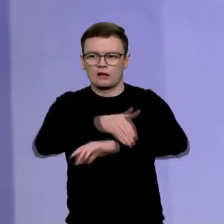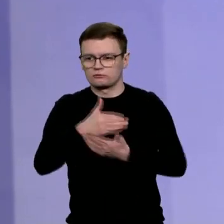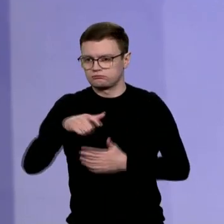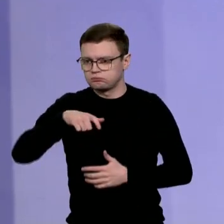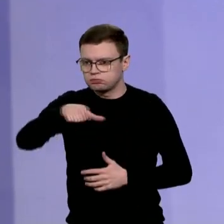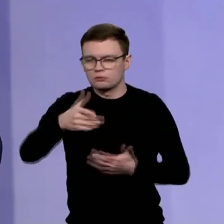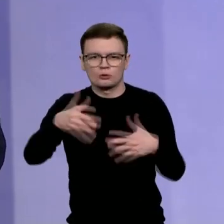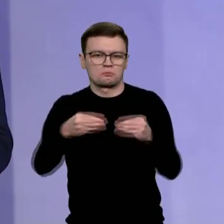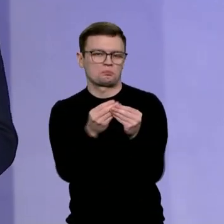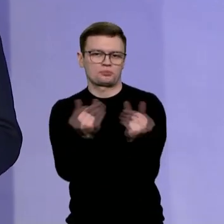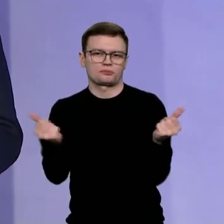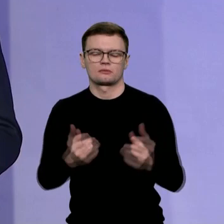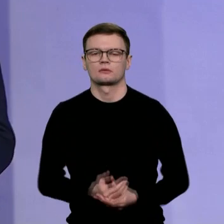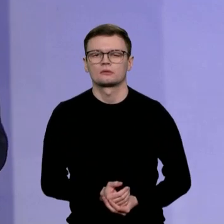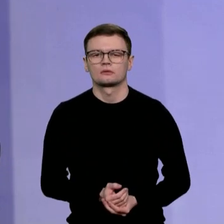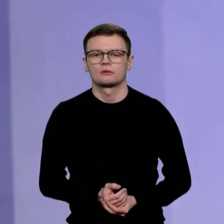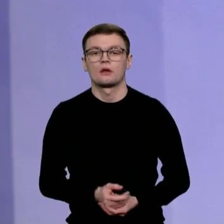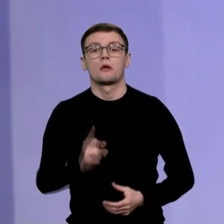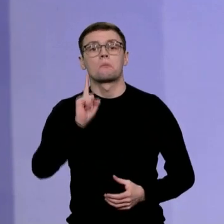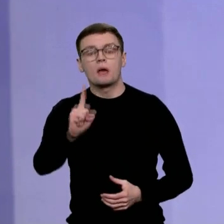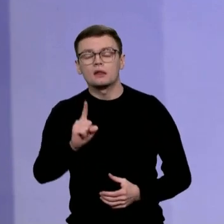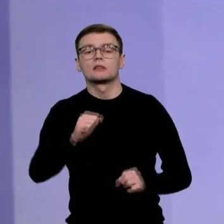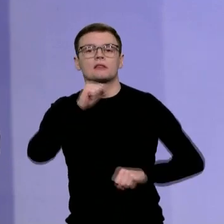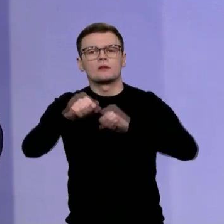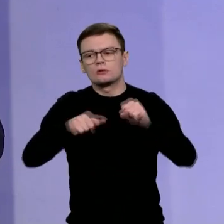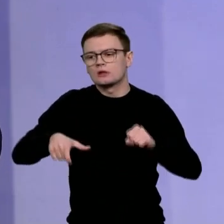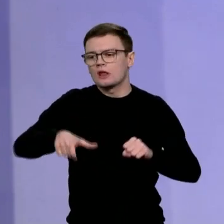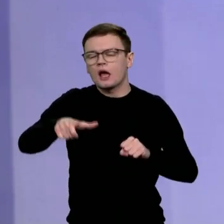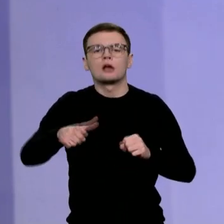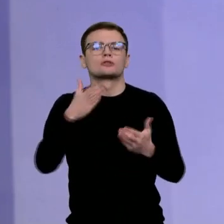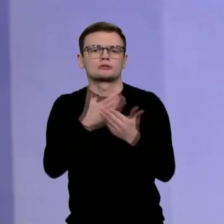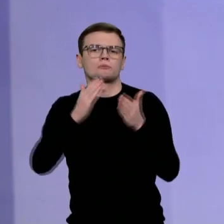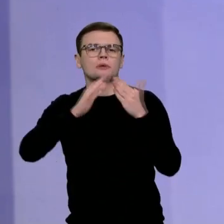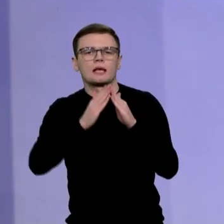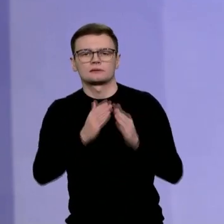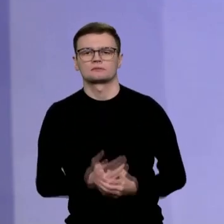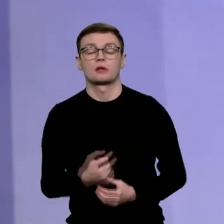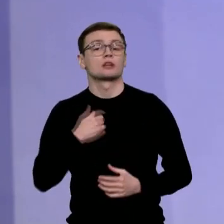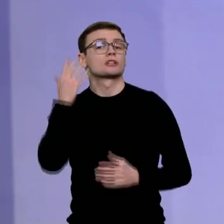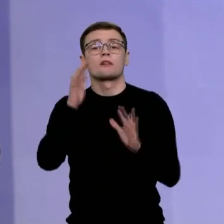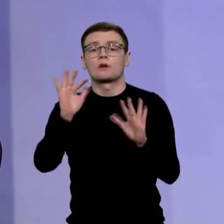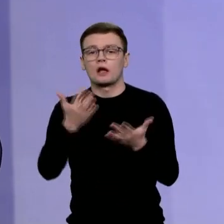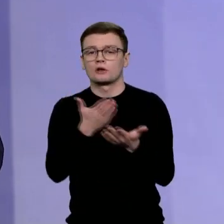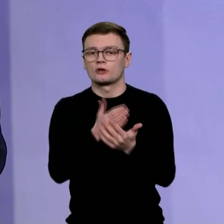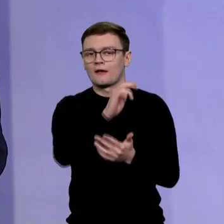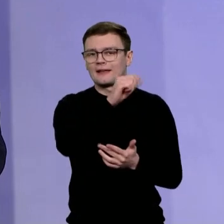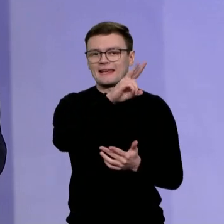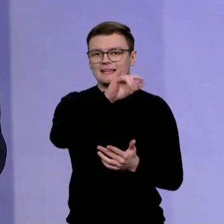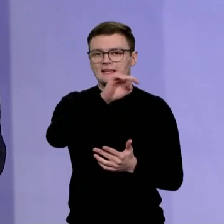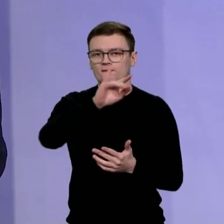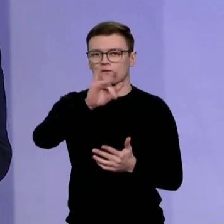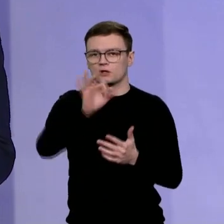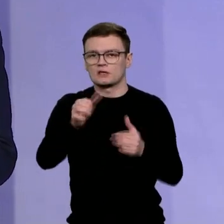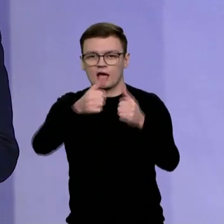Tačiau vis tiek dviračių takai mieste yra. Kur aš matau potencialą, tai sujungti Rėkyvos ežerą su galbūt